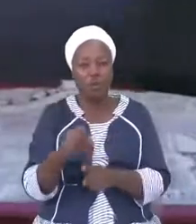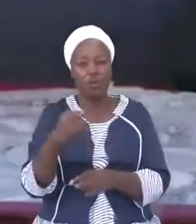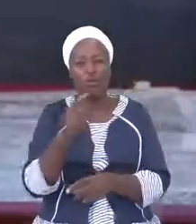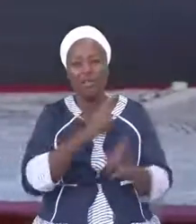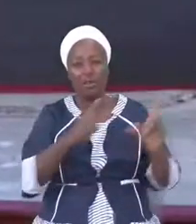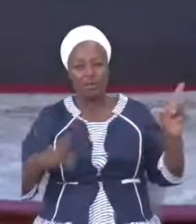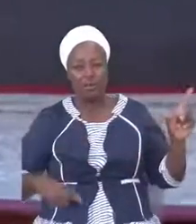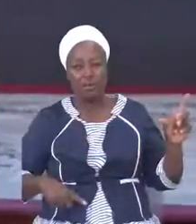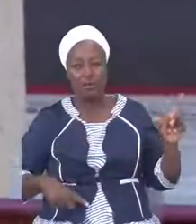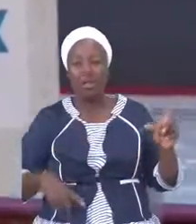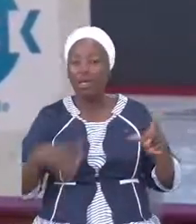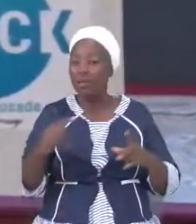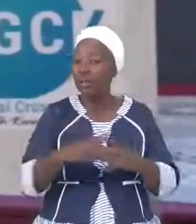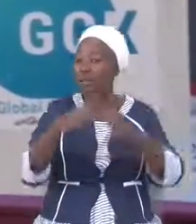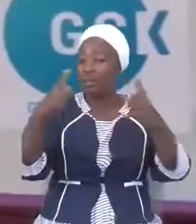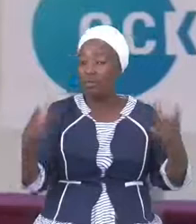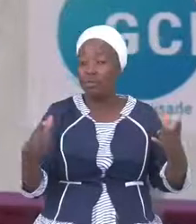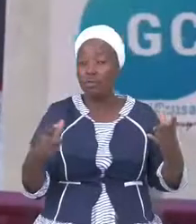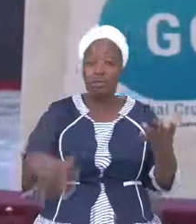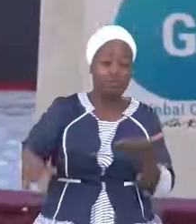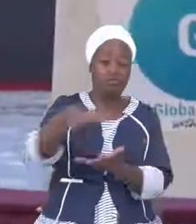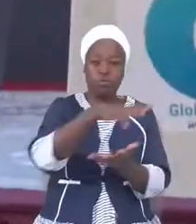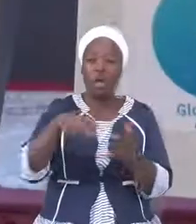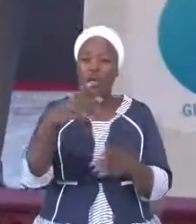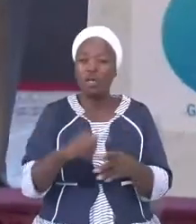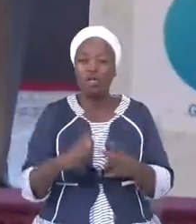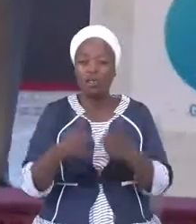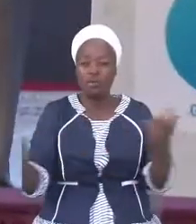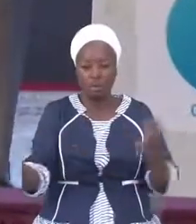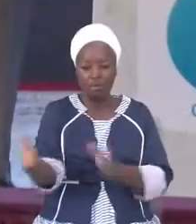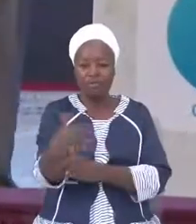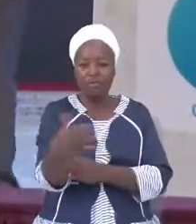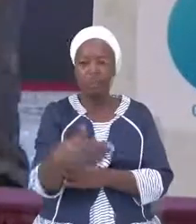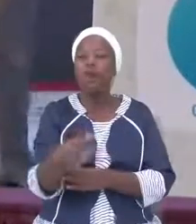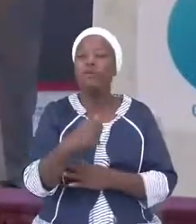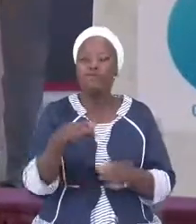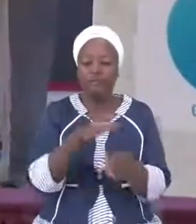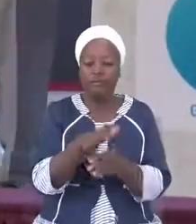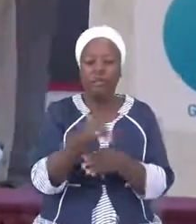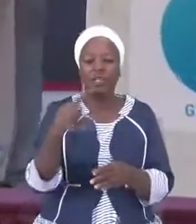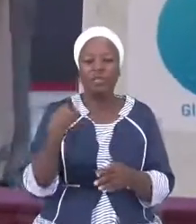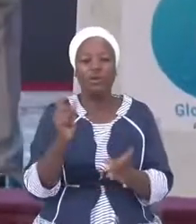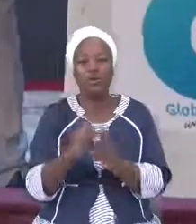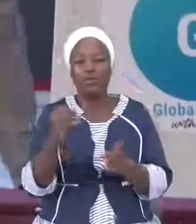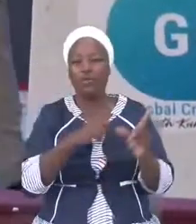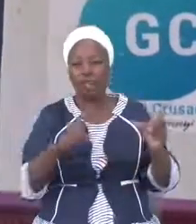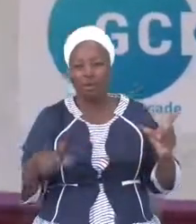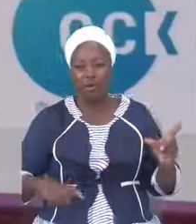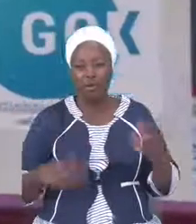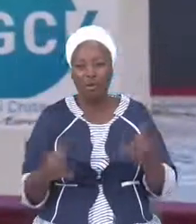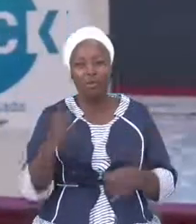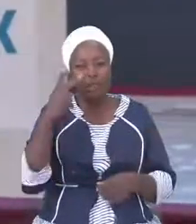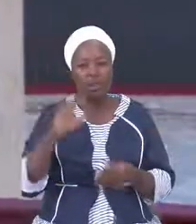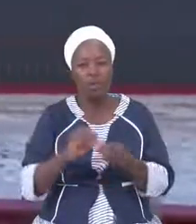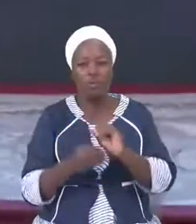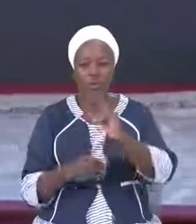exécutait les ordres du Seigneur. Le grand vent, le grand poisson qui